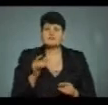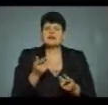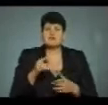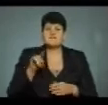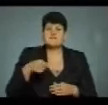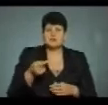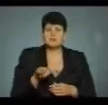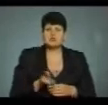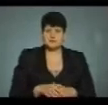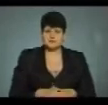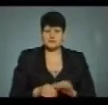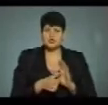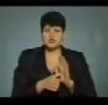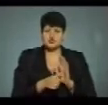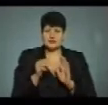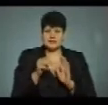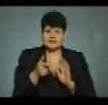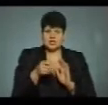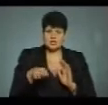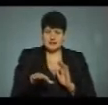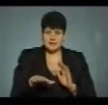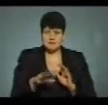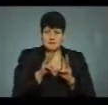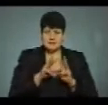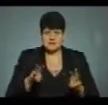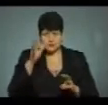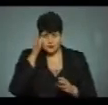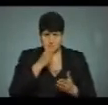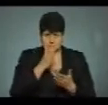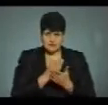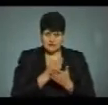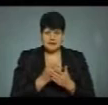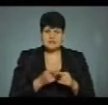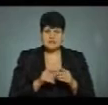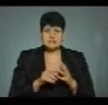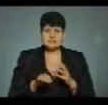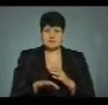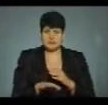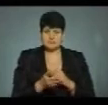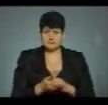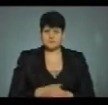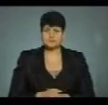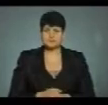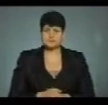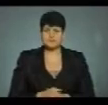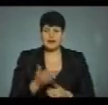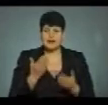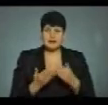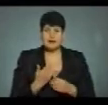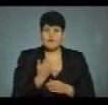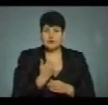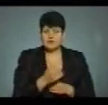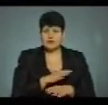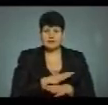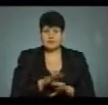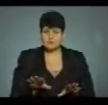прийшли. 600 тисяч гектарів під Міністерством освіти знаходиться такої землі, але вона не